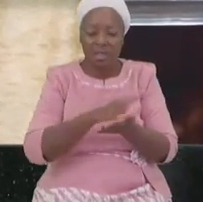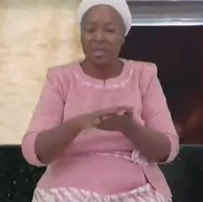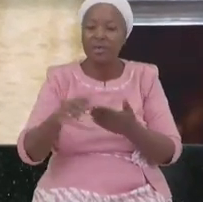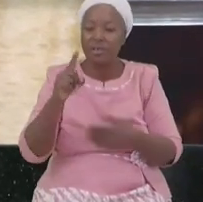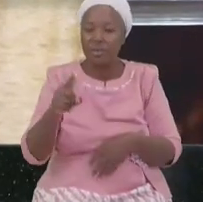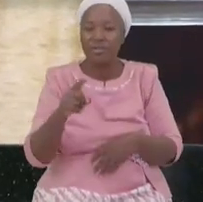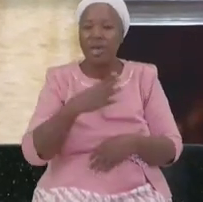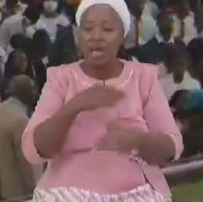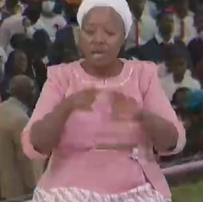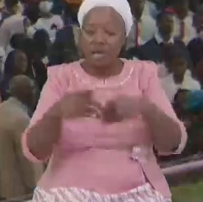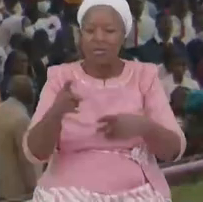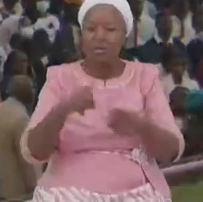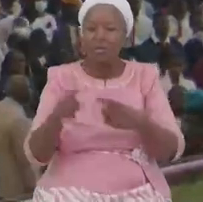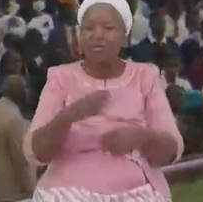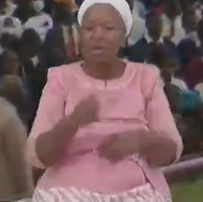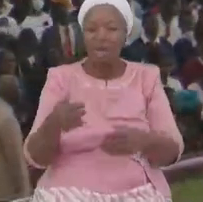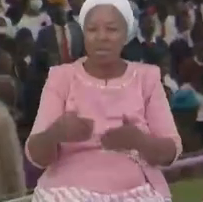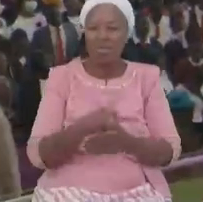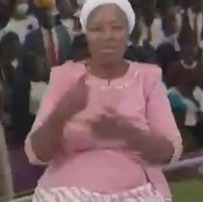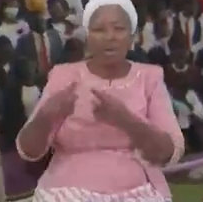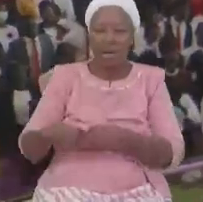il te donne un cœur nouveau.